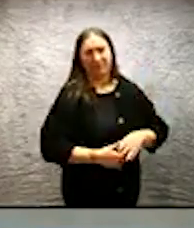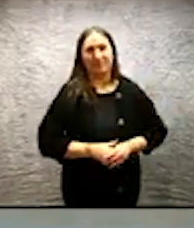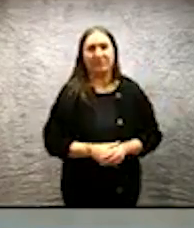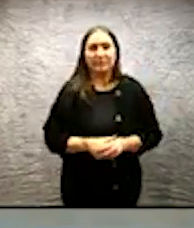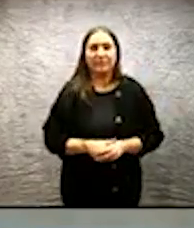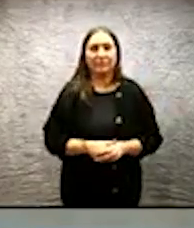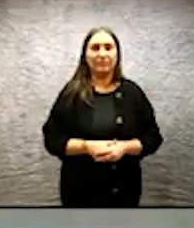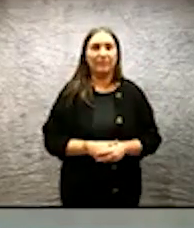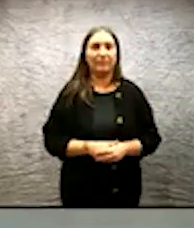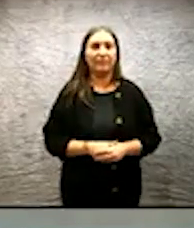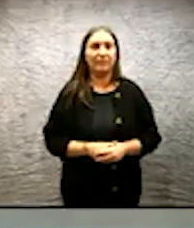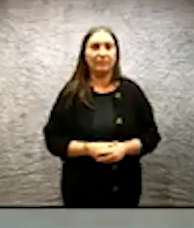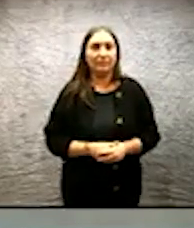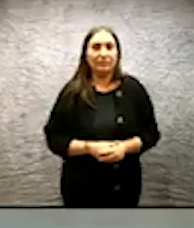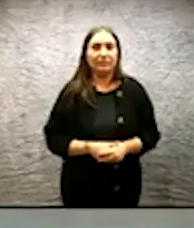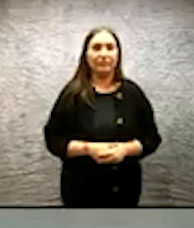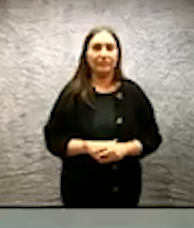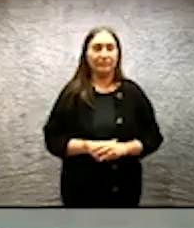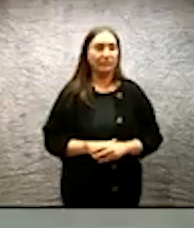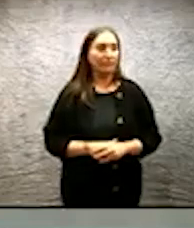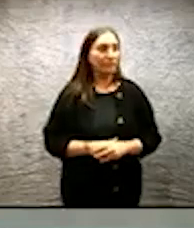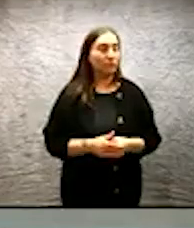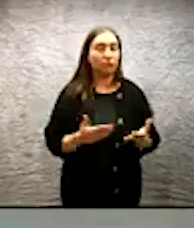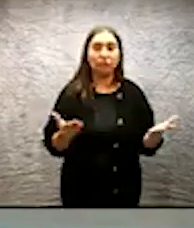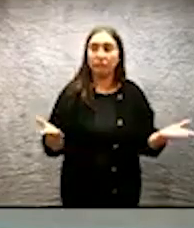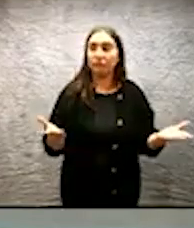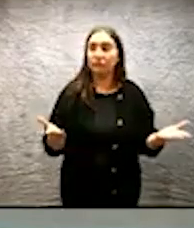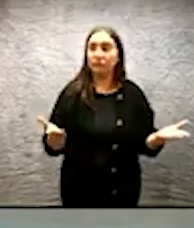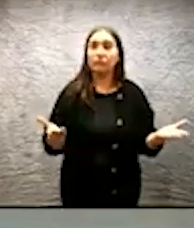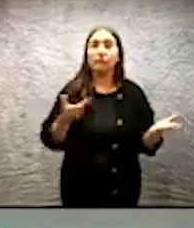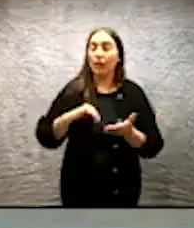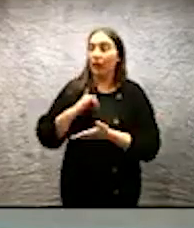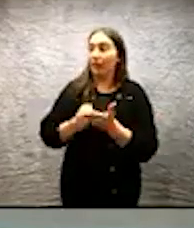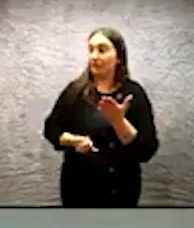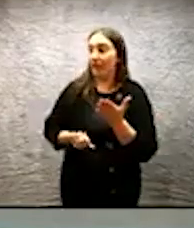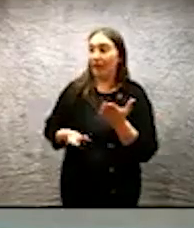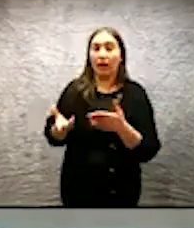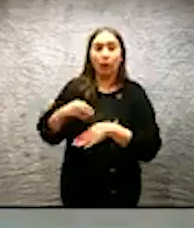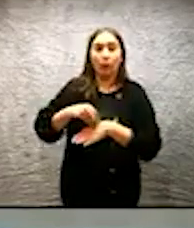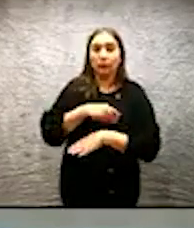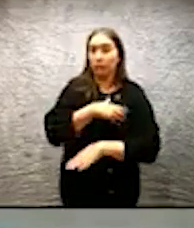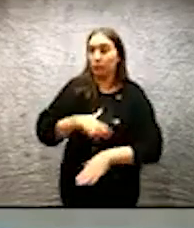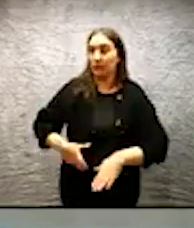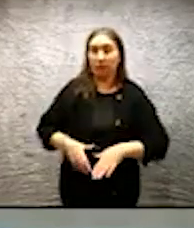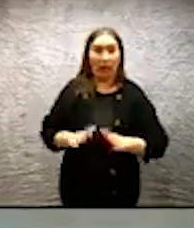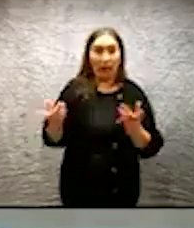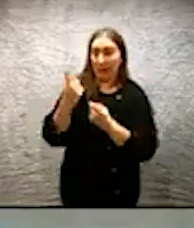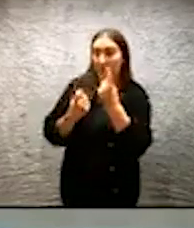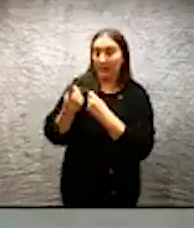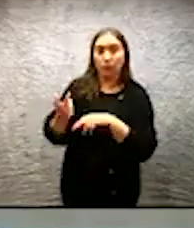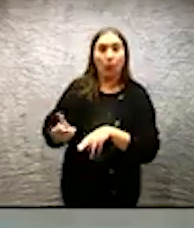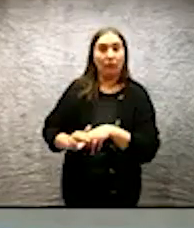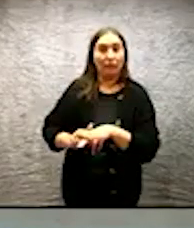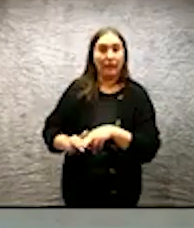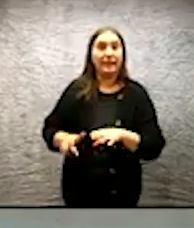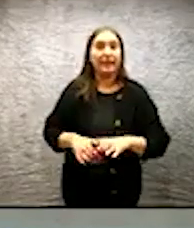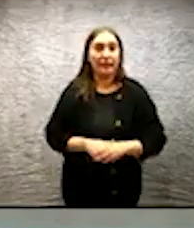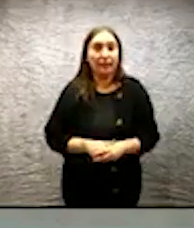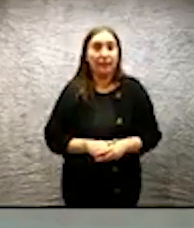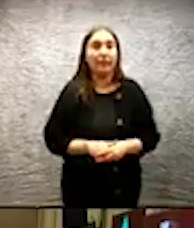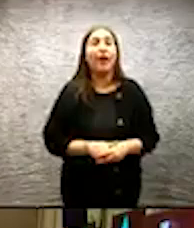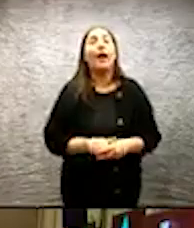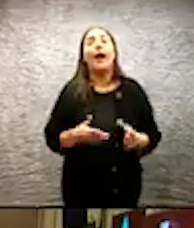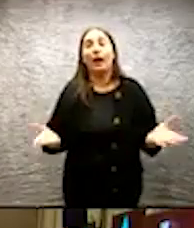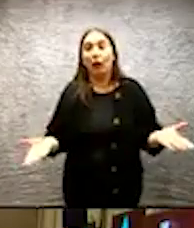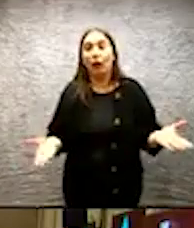Il n'y a pas de questions qui ont été posées pour la fin de ce conseil. Donc, avant de remercier chacun d'entre vous,